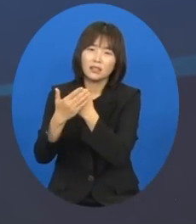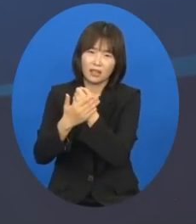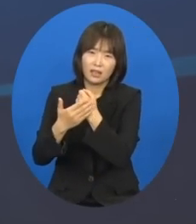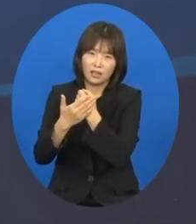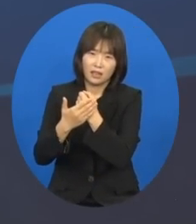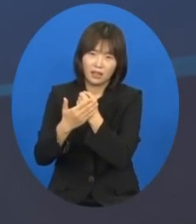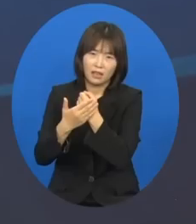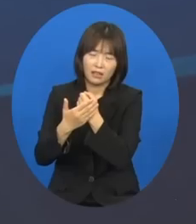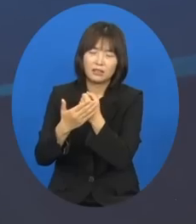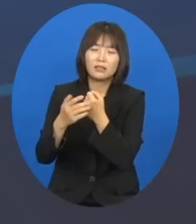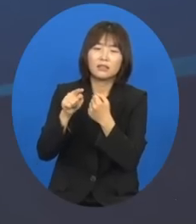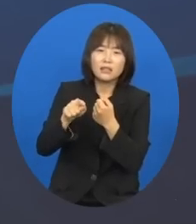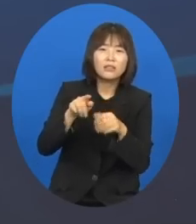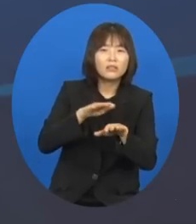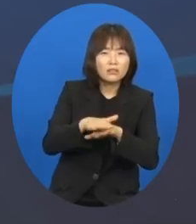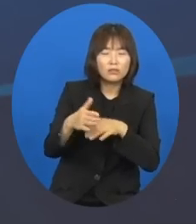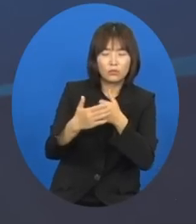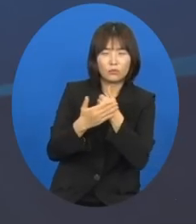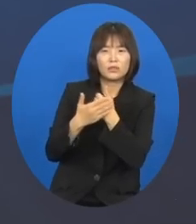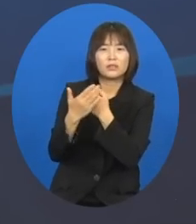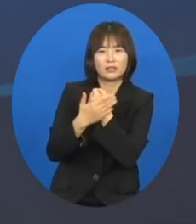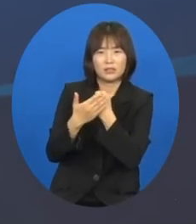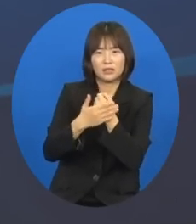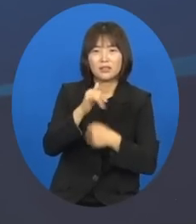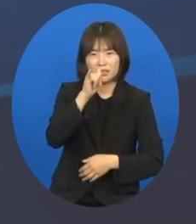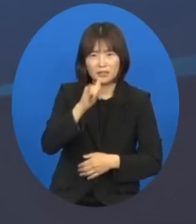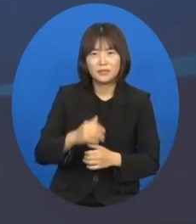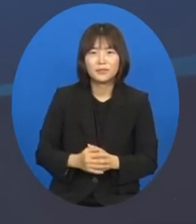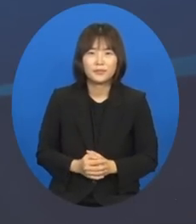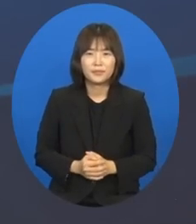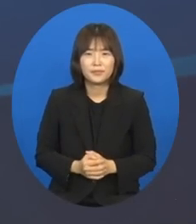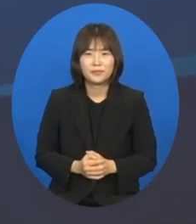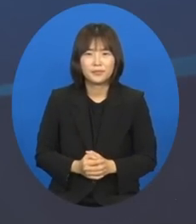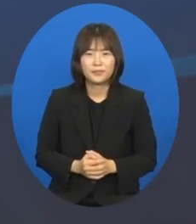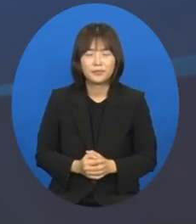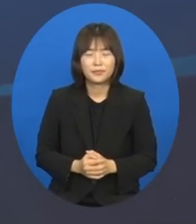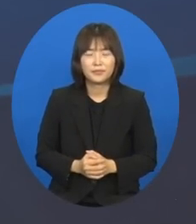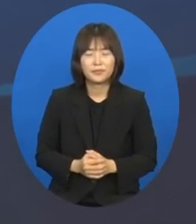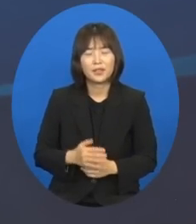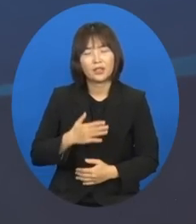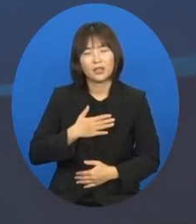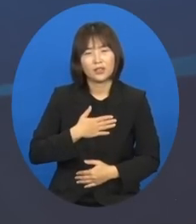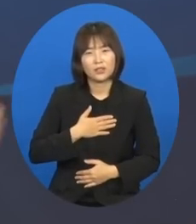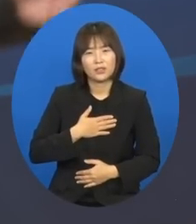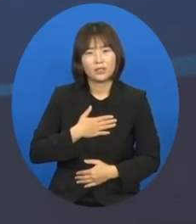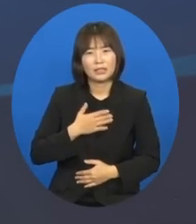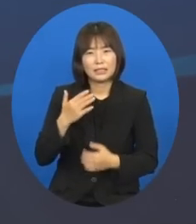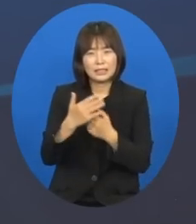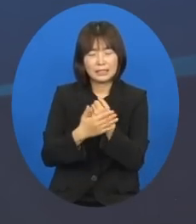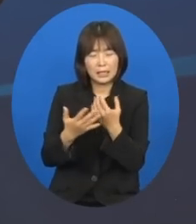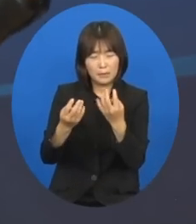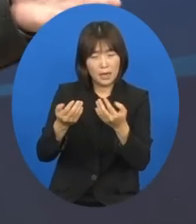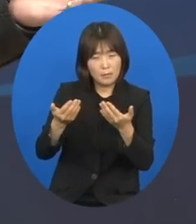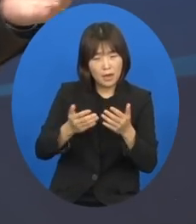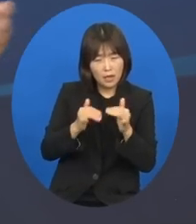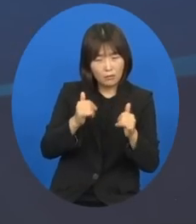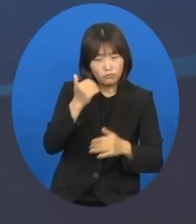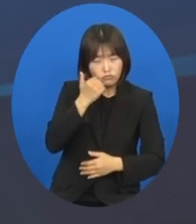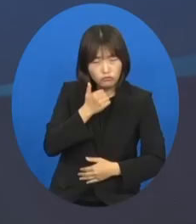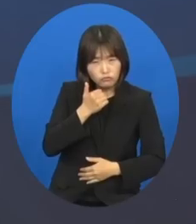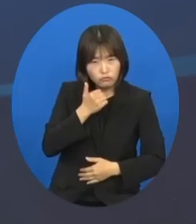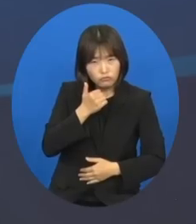따라 돕는 은혜가 있더라는 거지요 저는 누가 은혜를 제일 많이 받아 누리는가 이곳에 이렇게